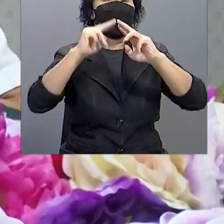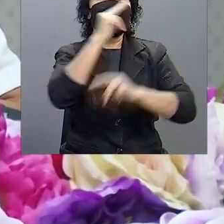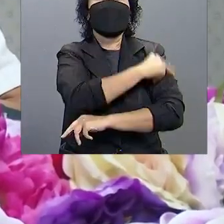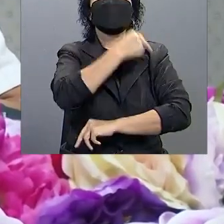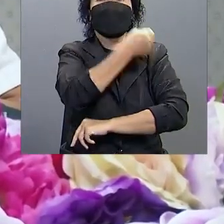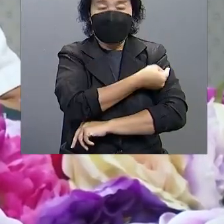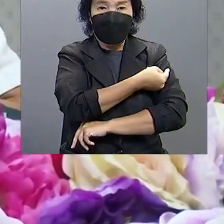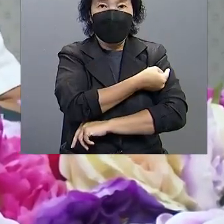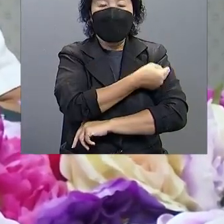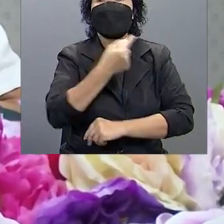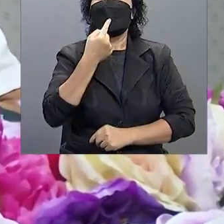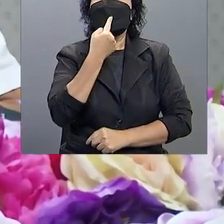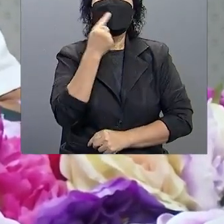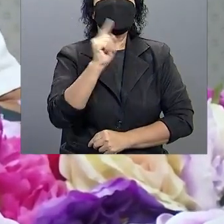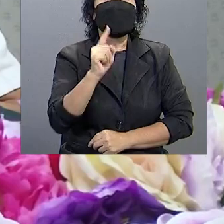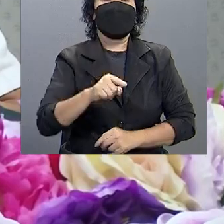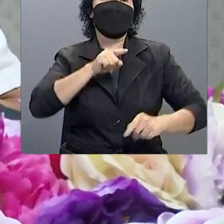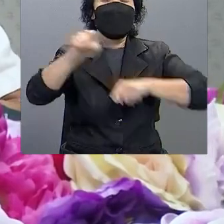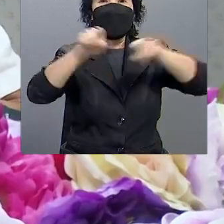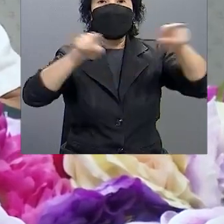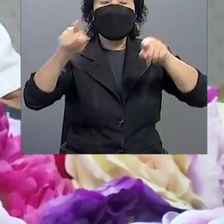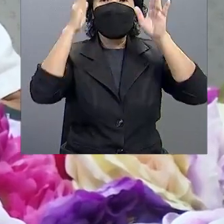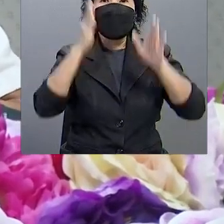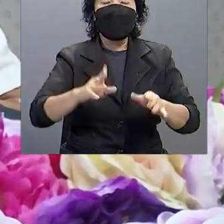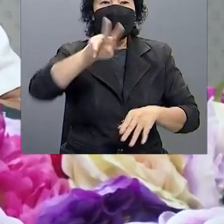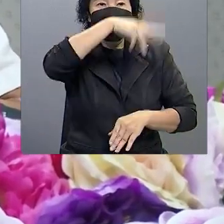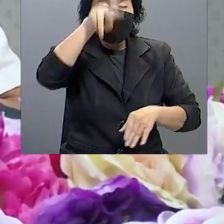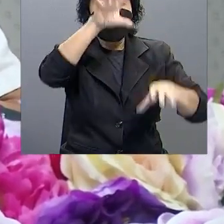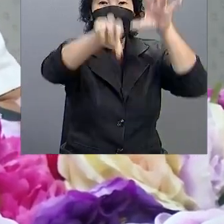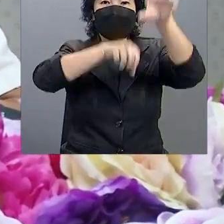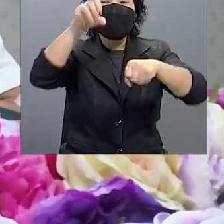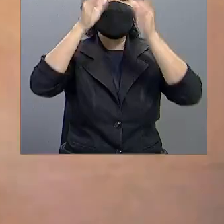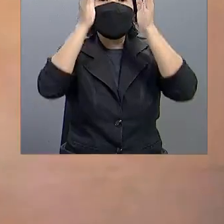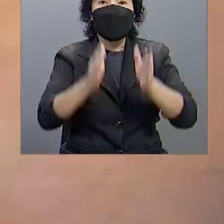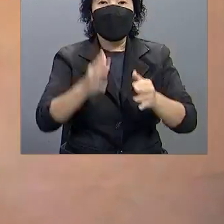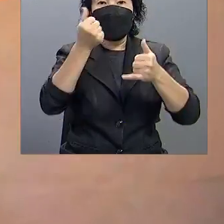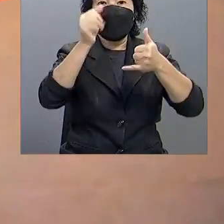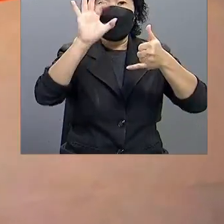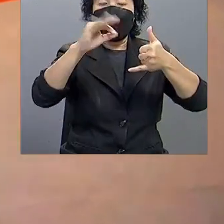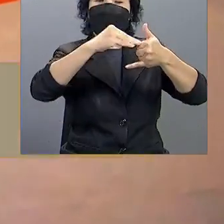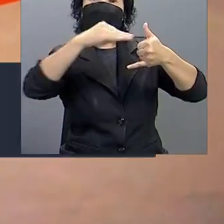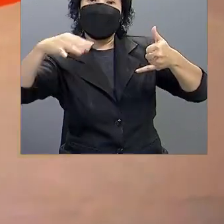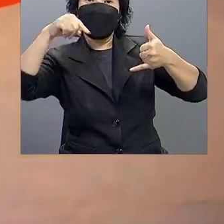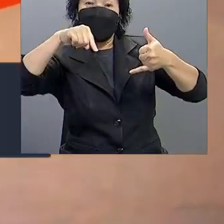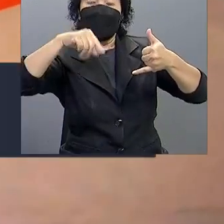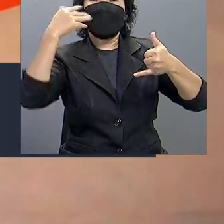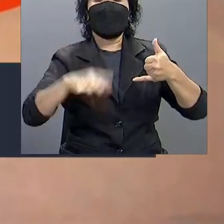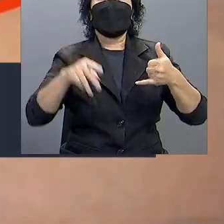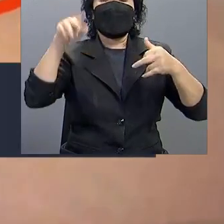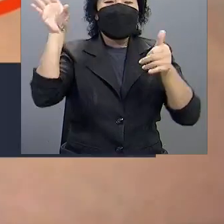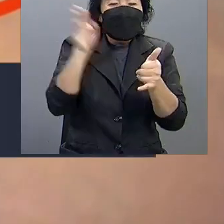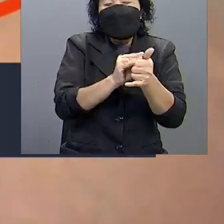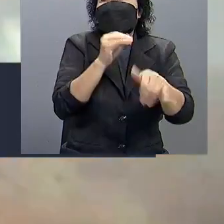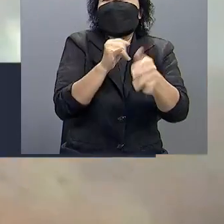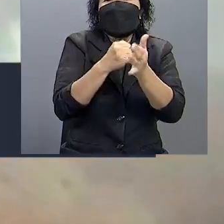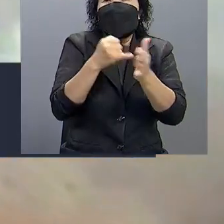รกูลสั่งให้เร่งติดตามตัวพร้อมย้ำว่าโรคนี้ไม่ได้ติดง่ายๆแต่ต้องเฝ้าระวังกระทั่ง23กรกฎาค